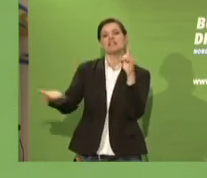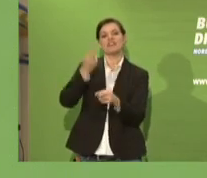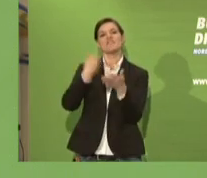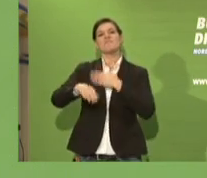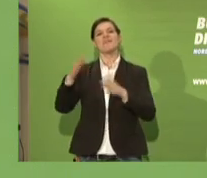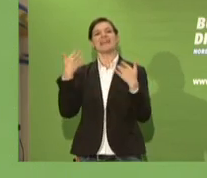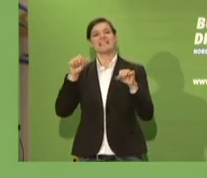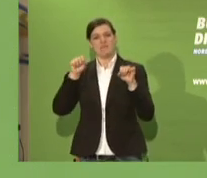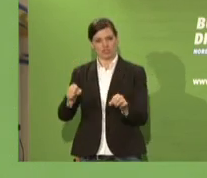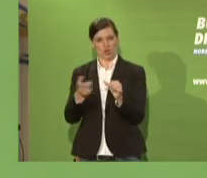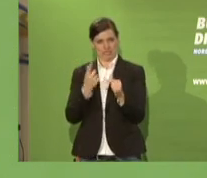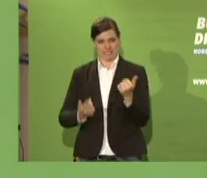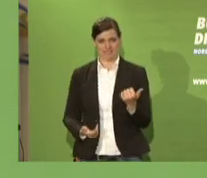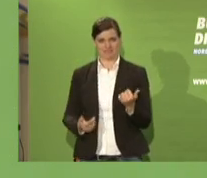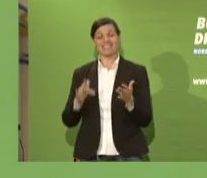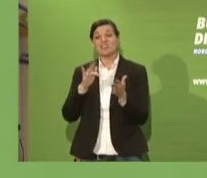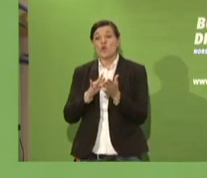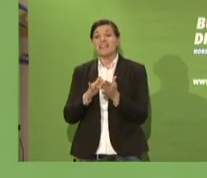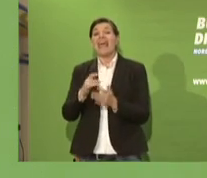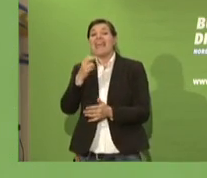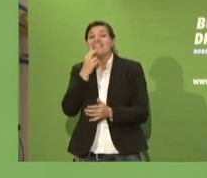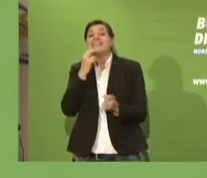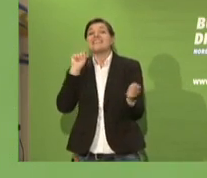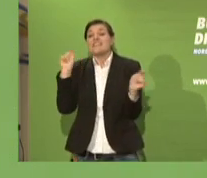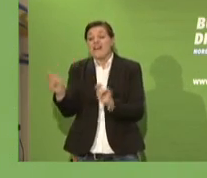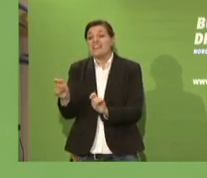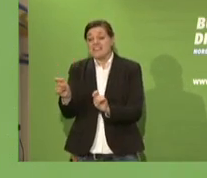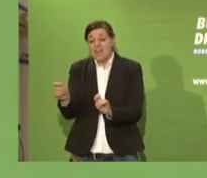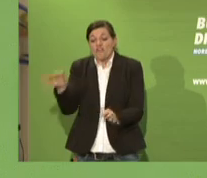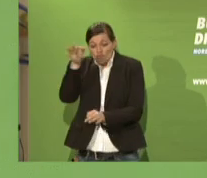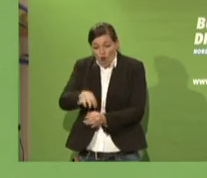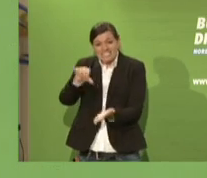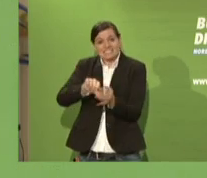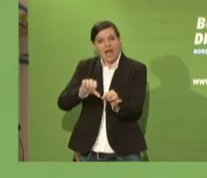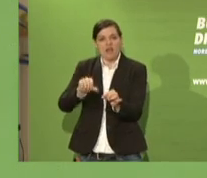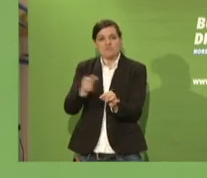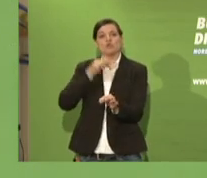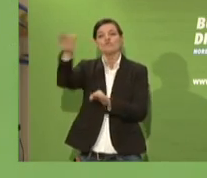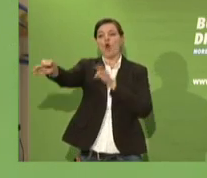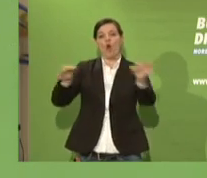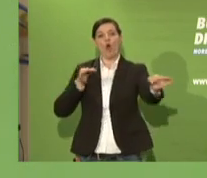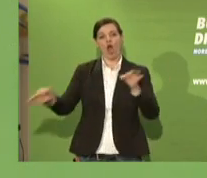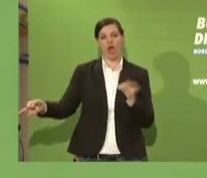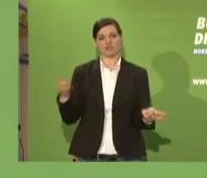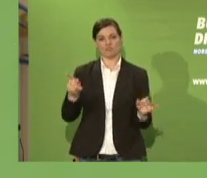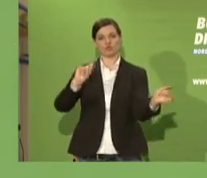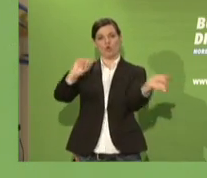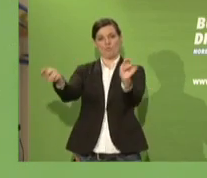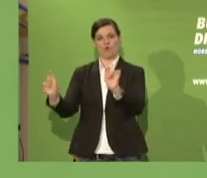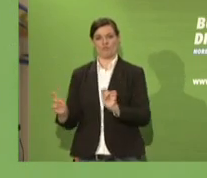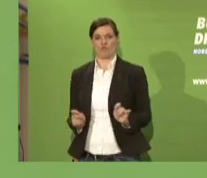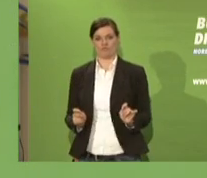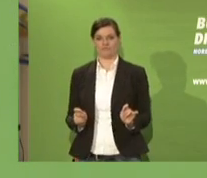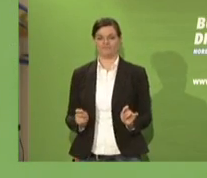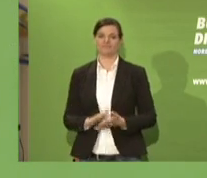Klimaschutz. Denn die Energiewende kann nur dezentral funktionieren und da kommt es auf den Einsatz vor Ort an. Für eine